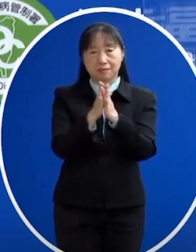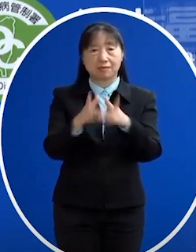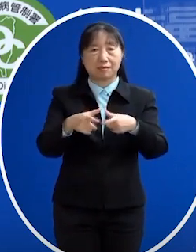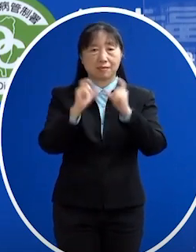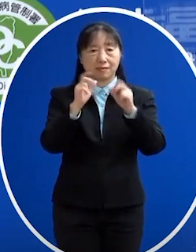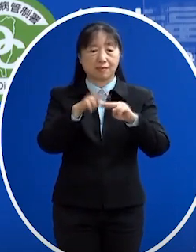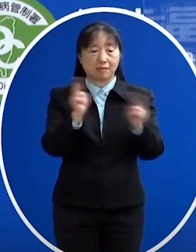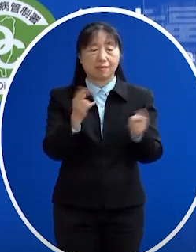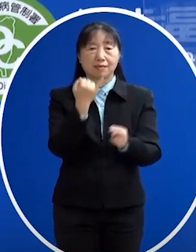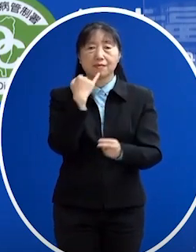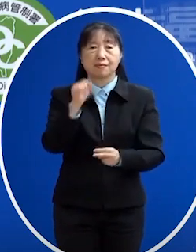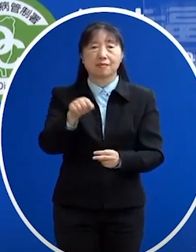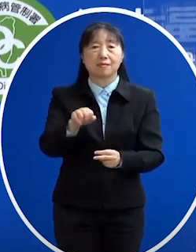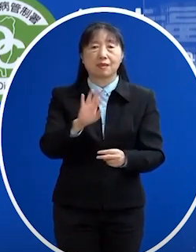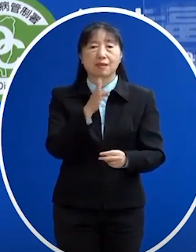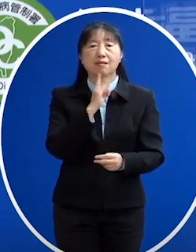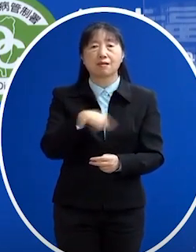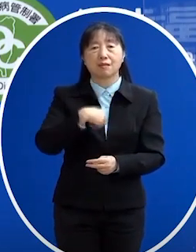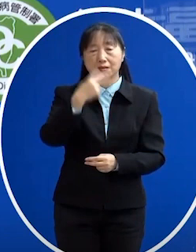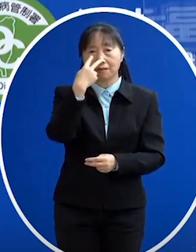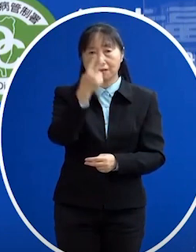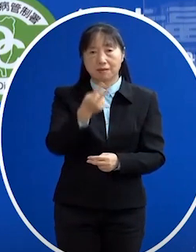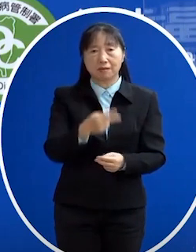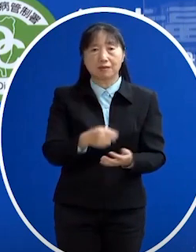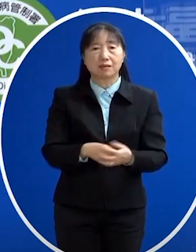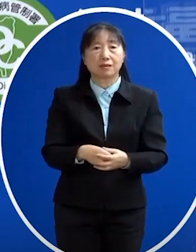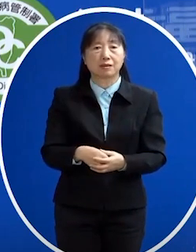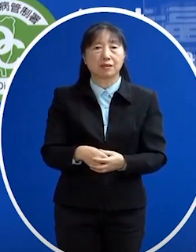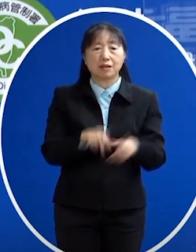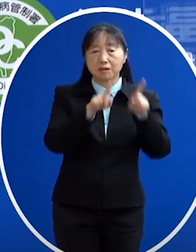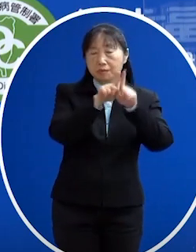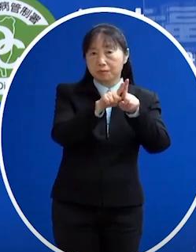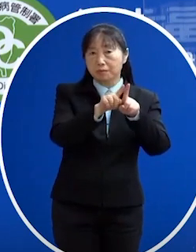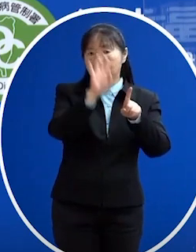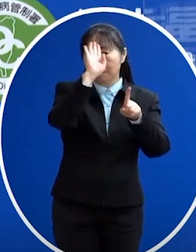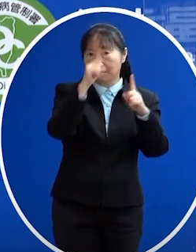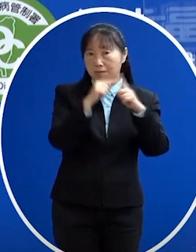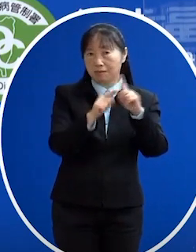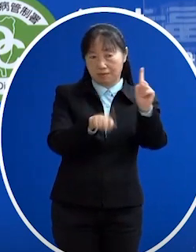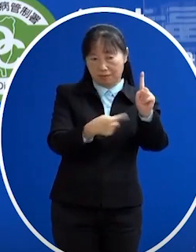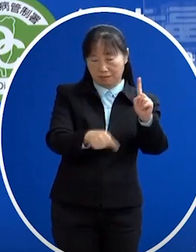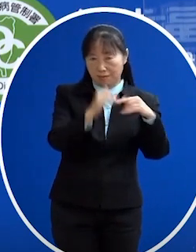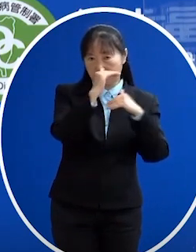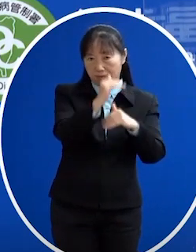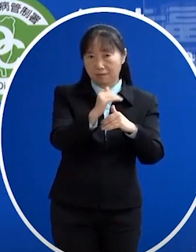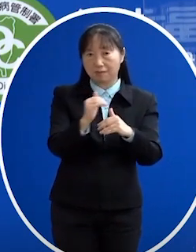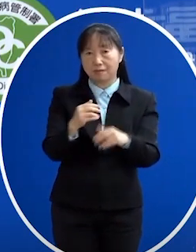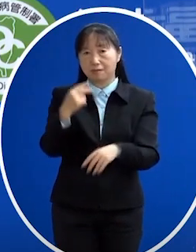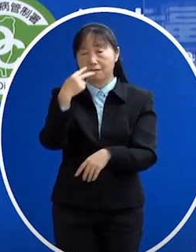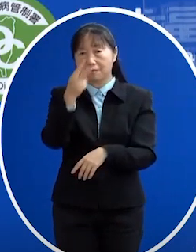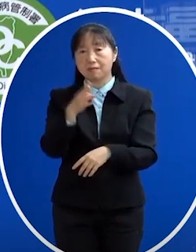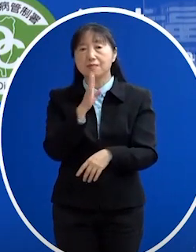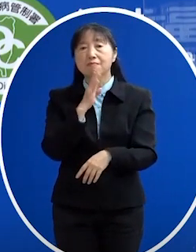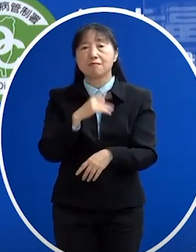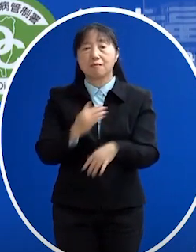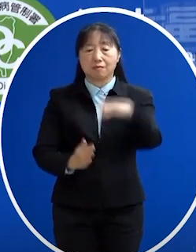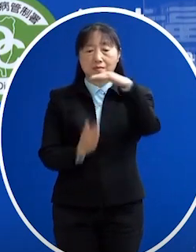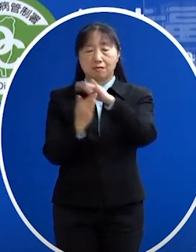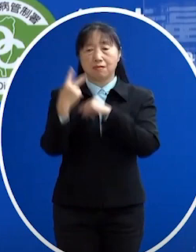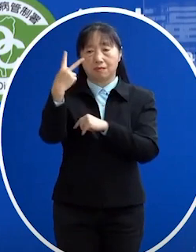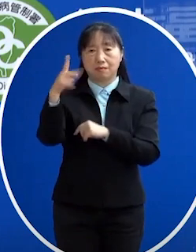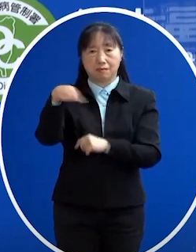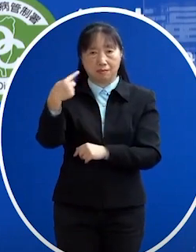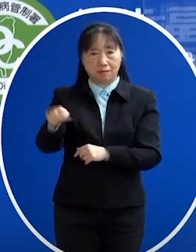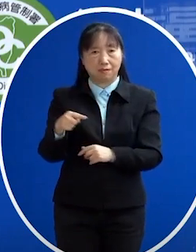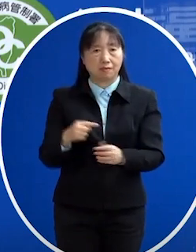个陪病者1人哈，那探病的。哦，应该是每一个呀，每天一个时段哈，那至多2名访客为原